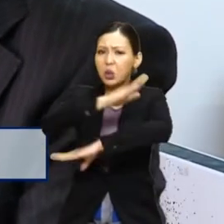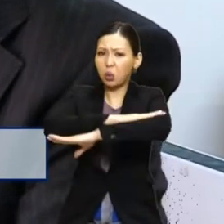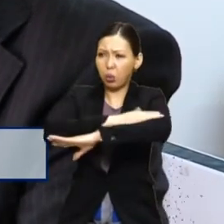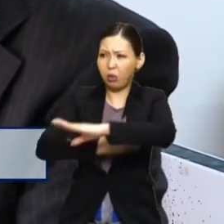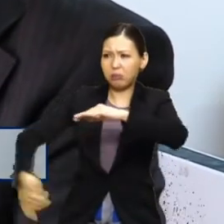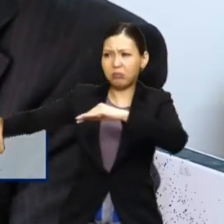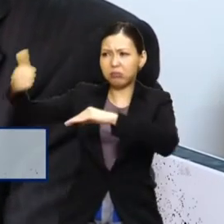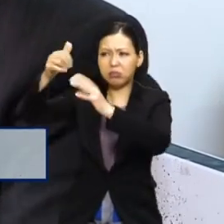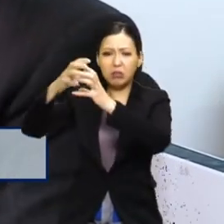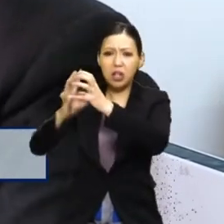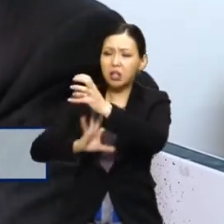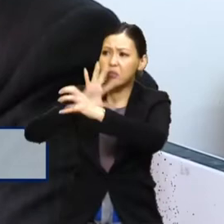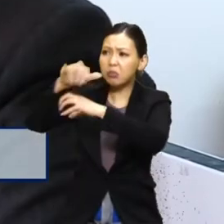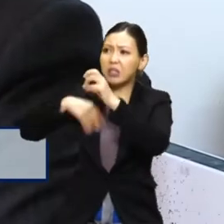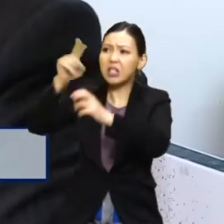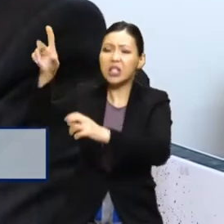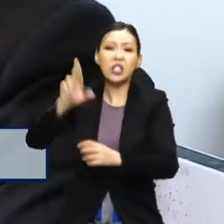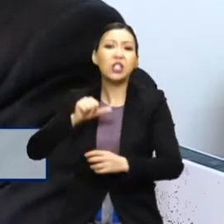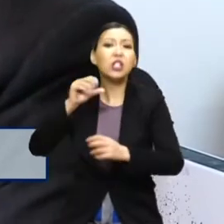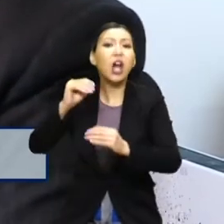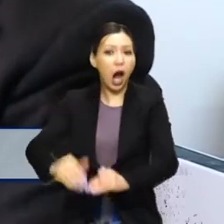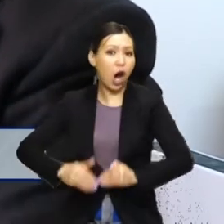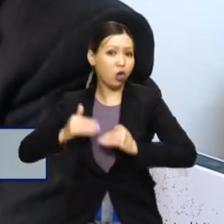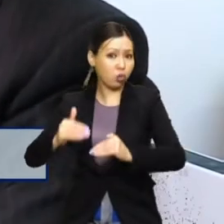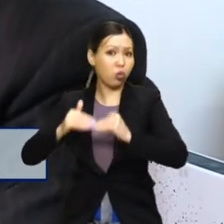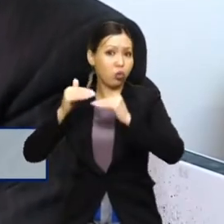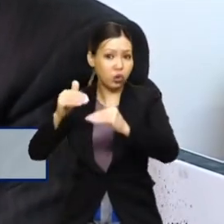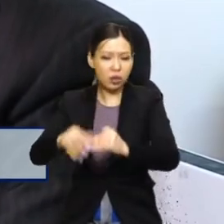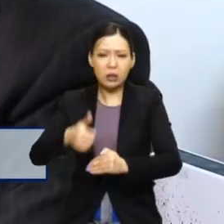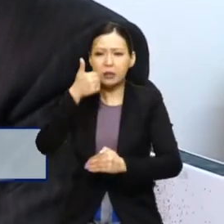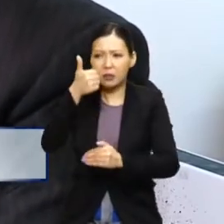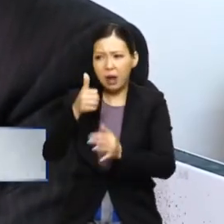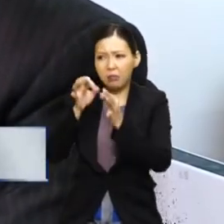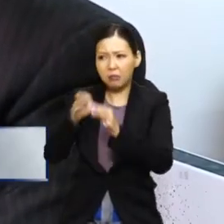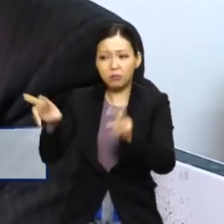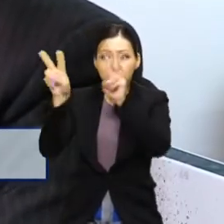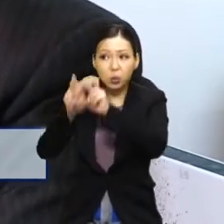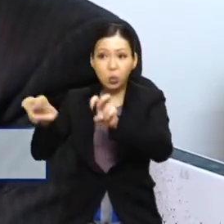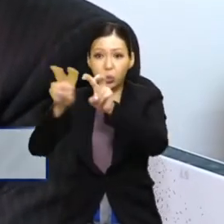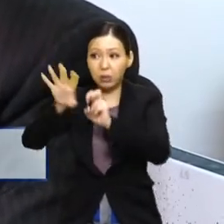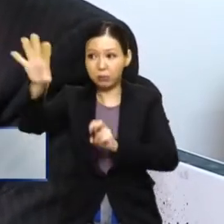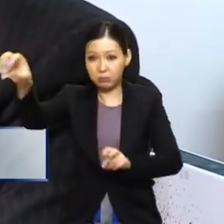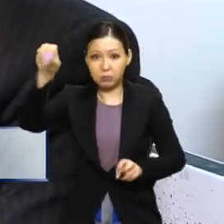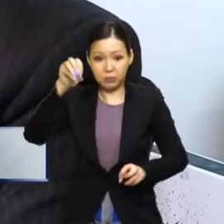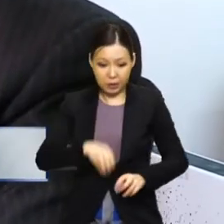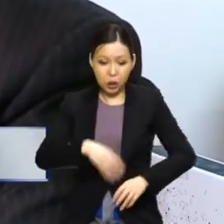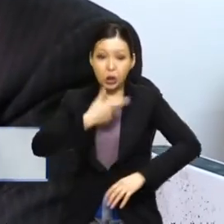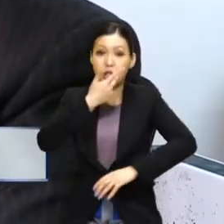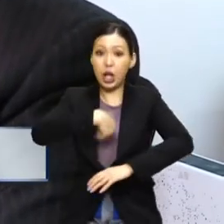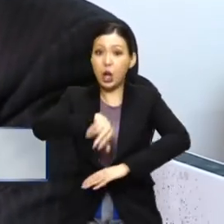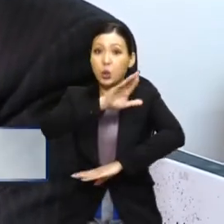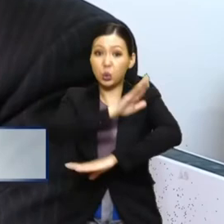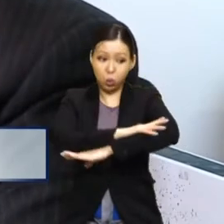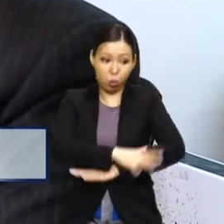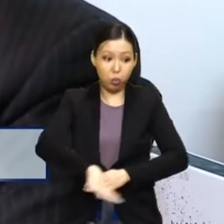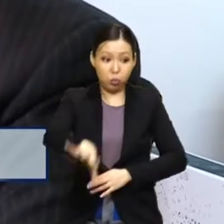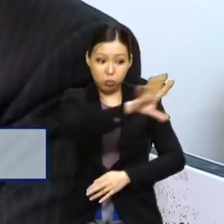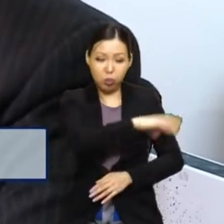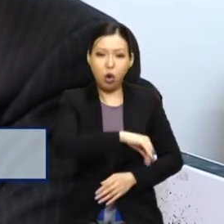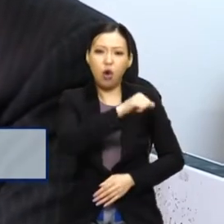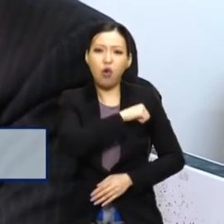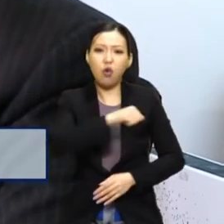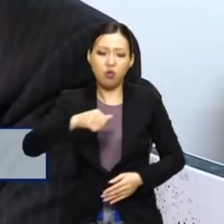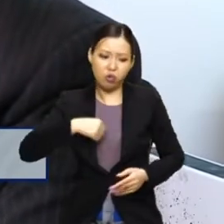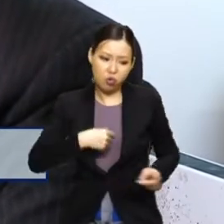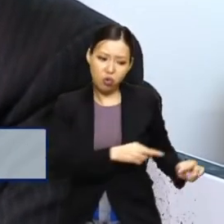сургуулиуд маань хэрхэн яаж хөгжөөд байгаа талаар маш сайн одоо судалж тэр чиглэл рүү их сургуулиуд бол өөрийнхөө хэм